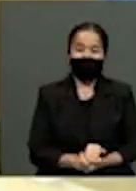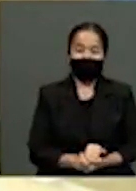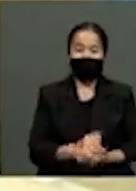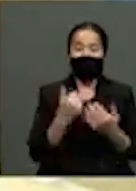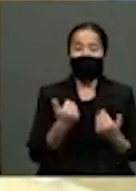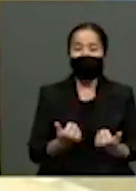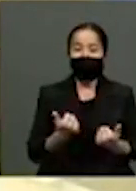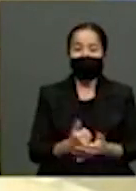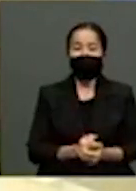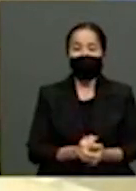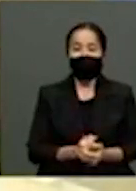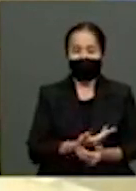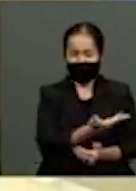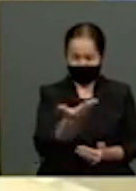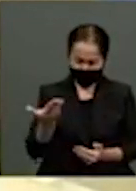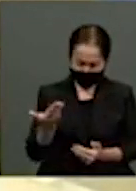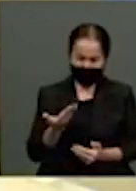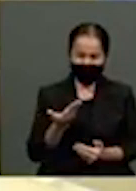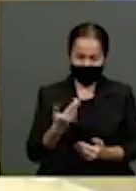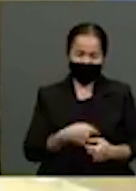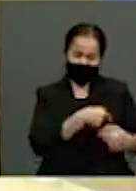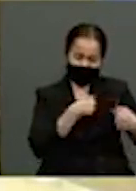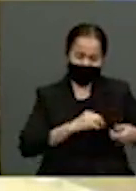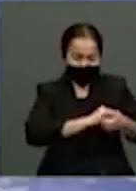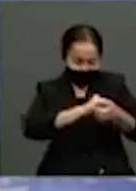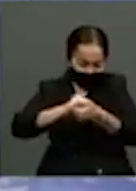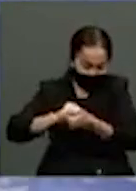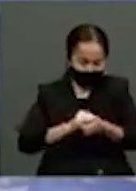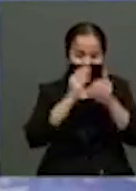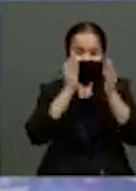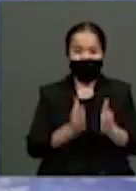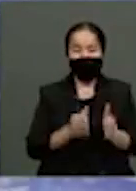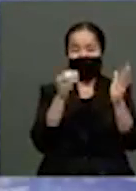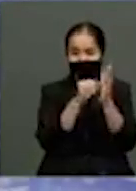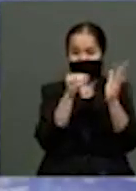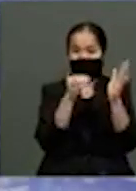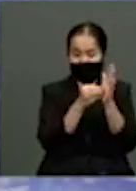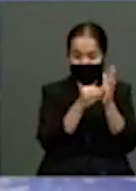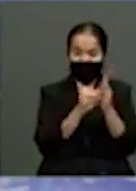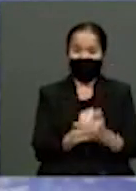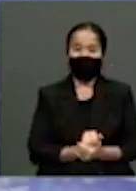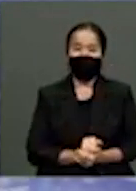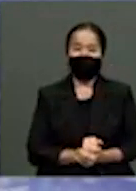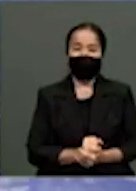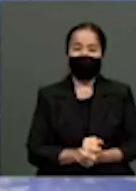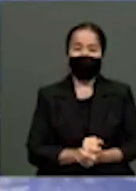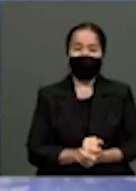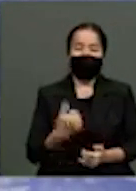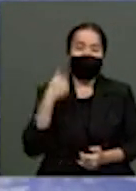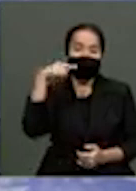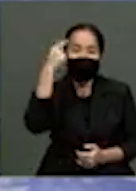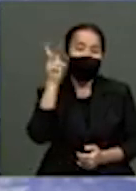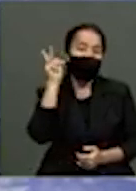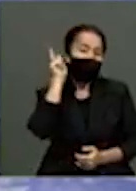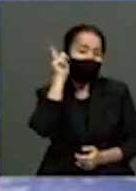ก็ขอแรงพี่น้องประชาชนคนกรุงเทพมหานครนะครับท่านที่ได้รับข้อมูลข่าวสารที่เ